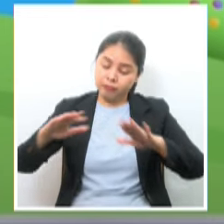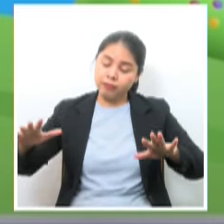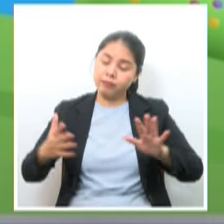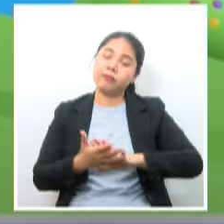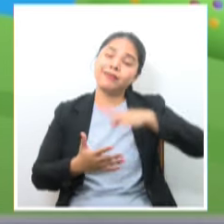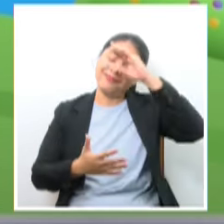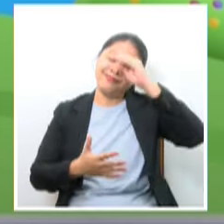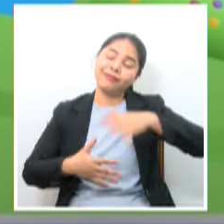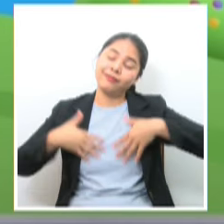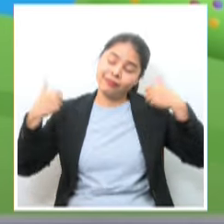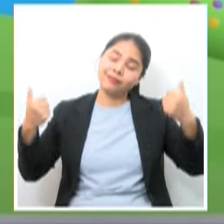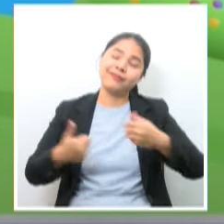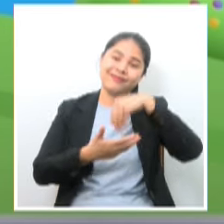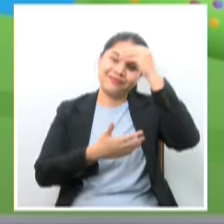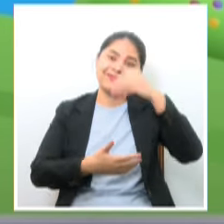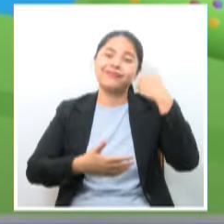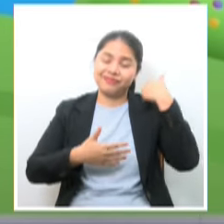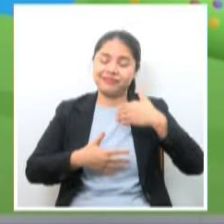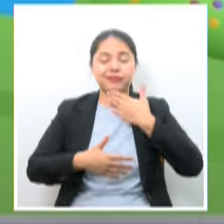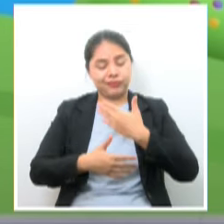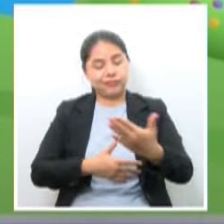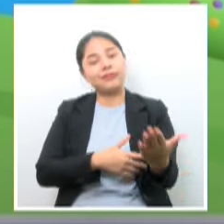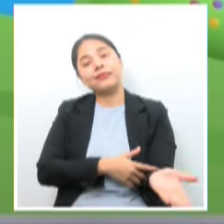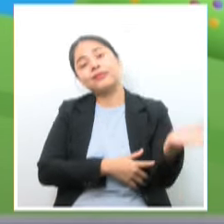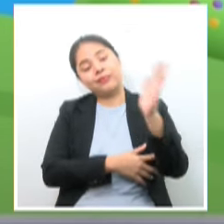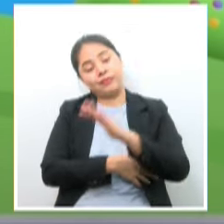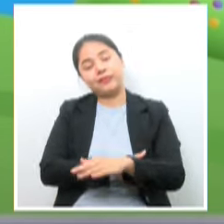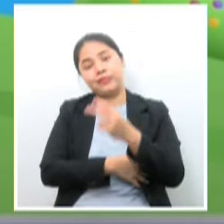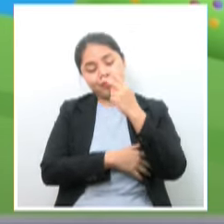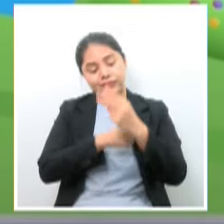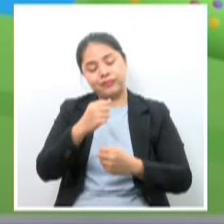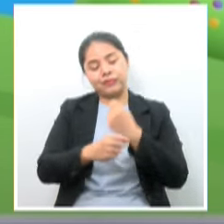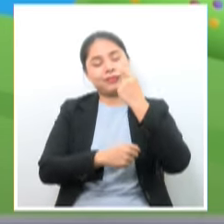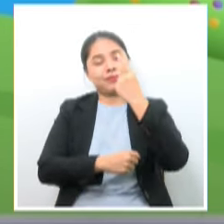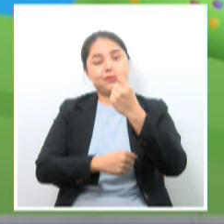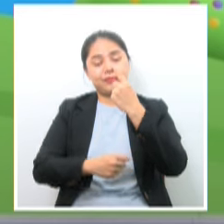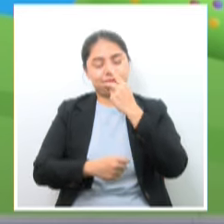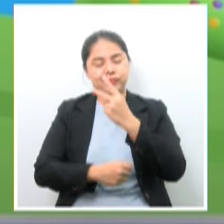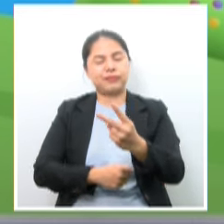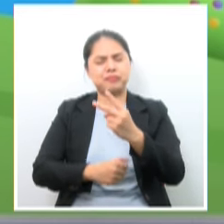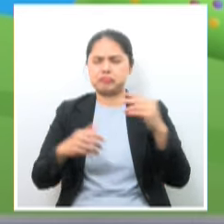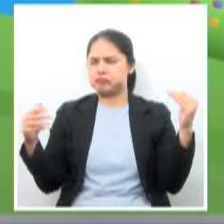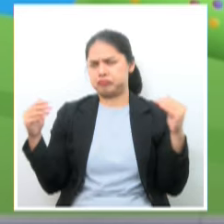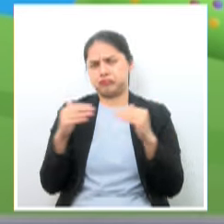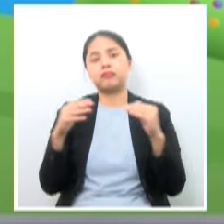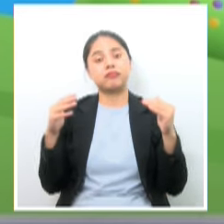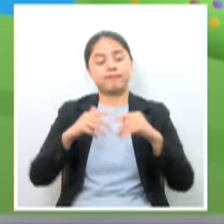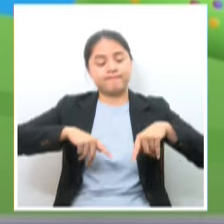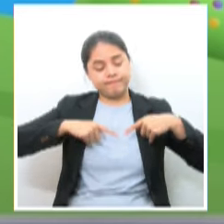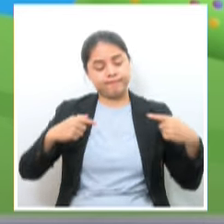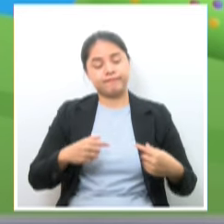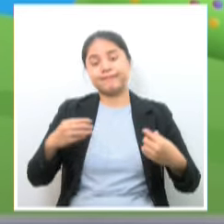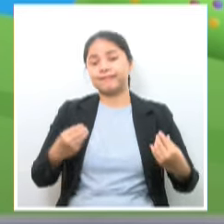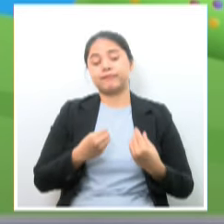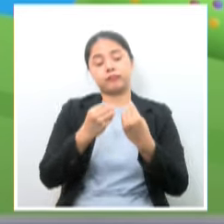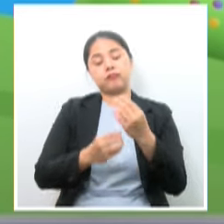ได้เรียนดีและมีความสุขตลอดปีนี้นะครับและยืนยันว่าสปท.จะเป็นหน่วยที่ดูแลเรื่องของสิทธิประโยชน์เรื่องของขวัญกำลังใจและก็ทำ